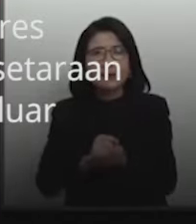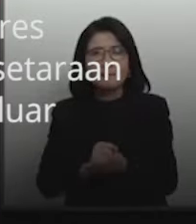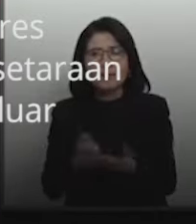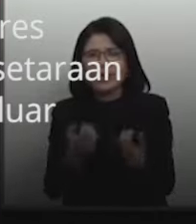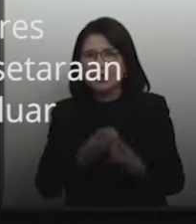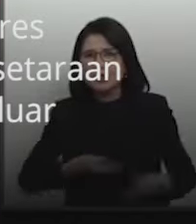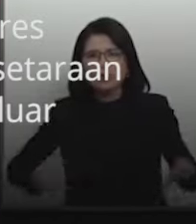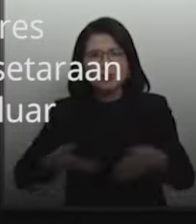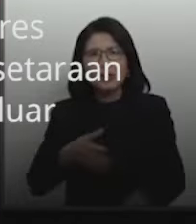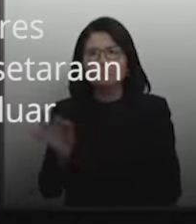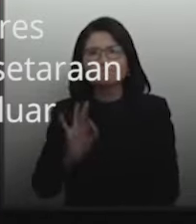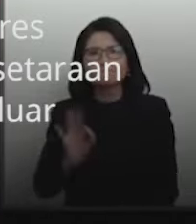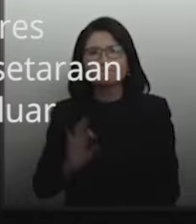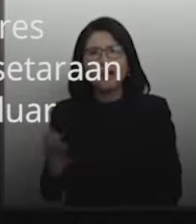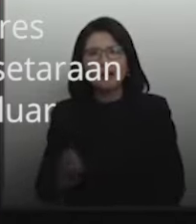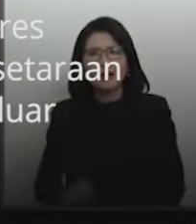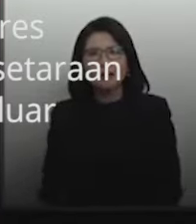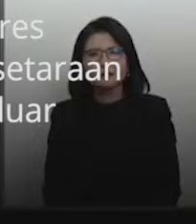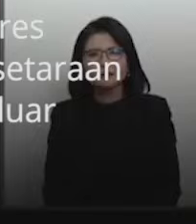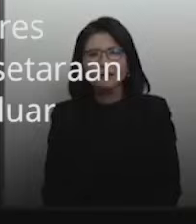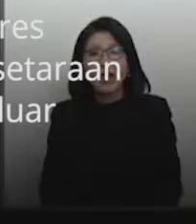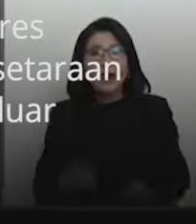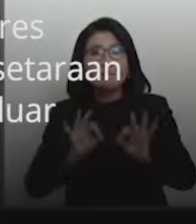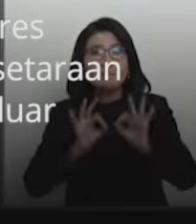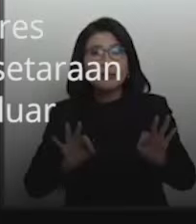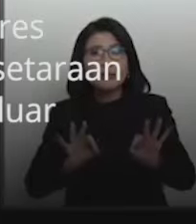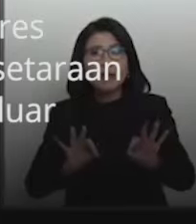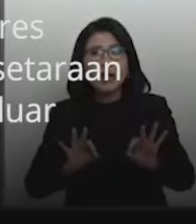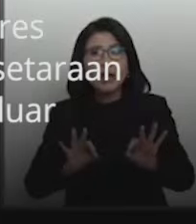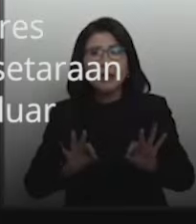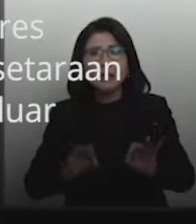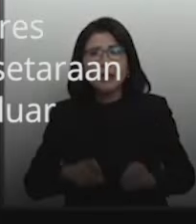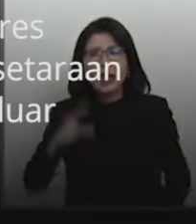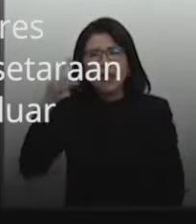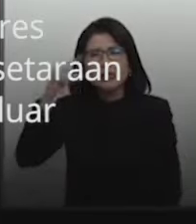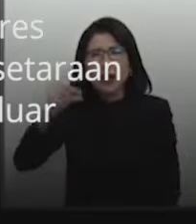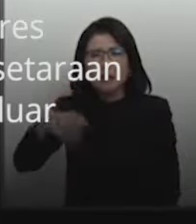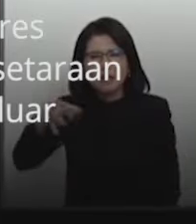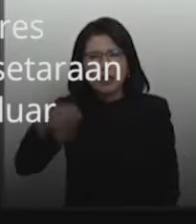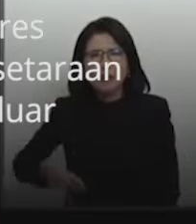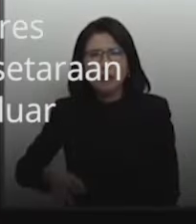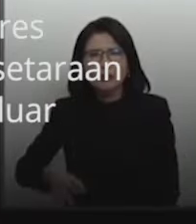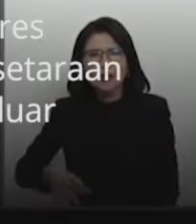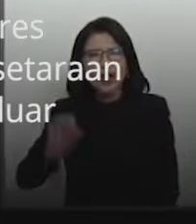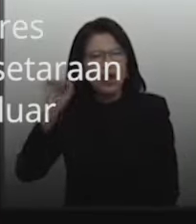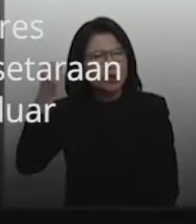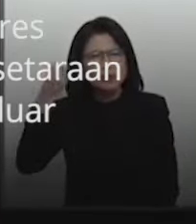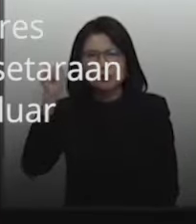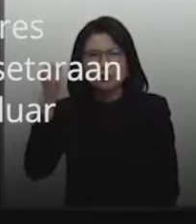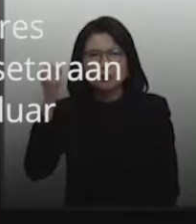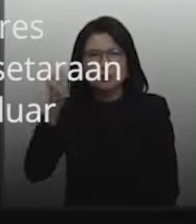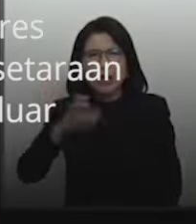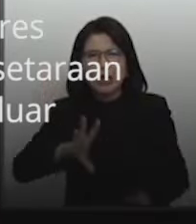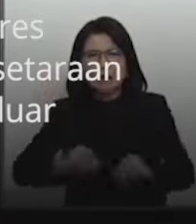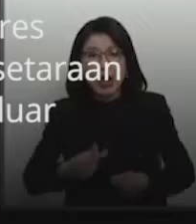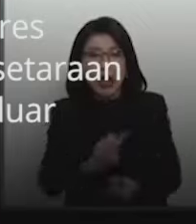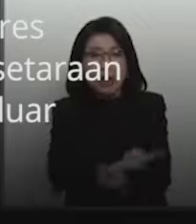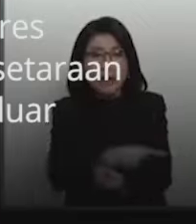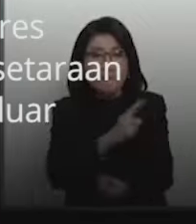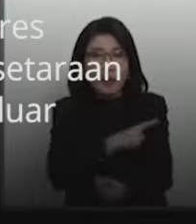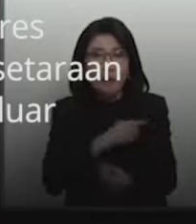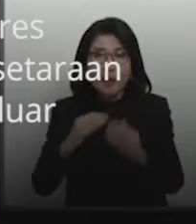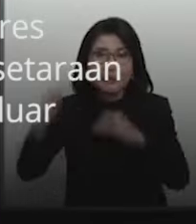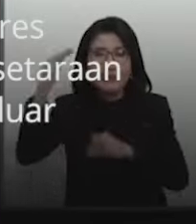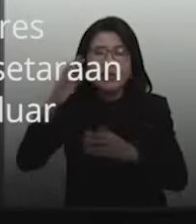juta orang tidak punya jaminan sosial bicara pendidikan jauh dari kota terpencil masa depan jadi suram kemampuan tinggi kesempatan